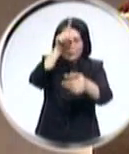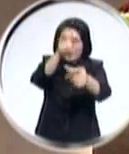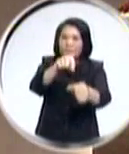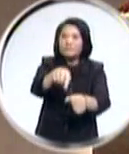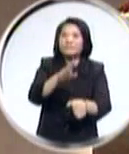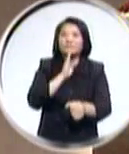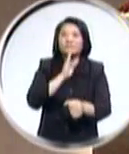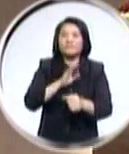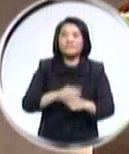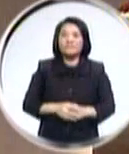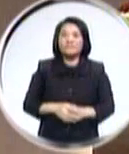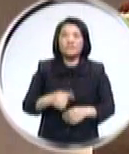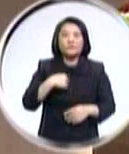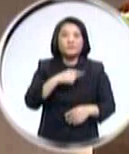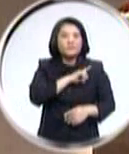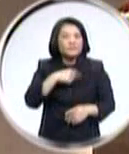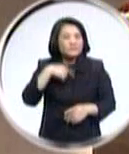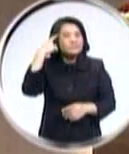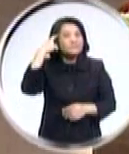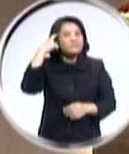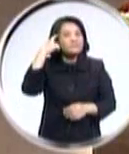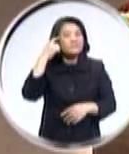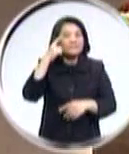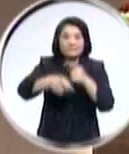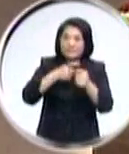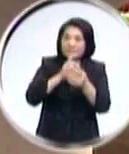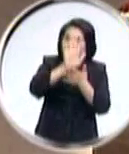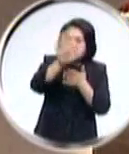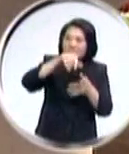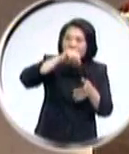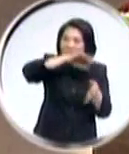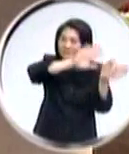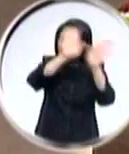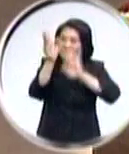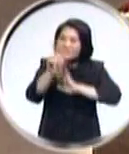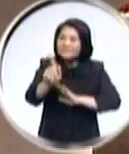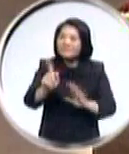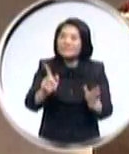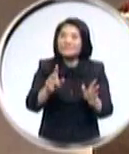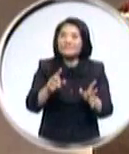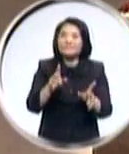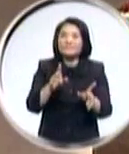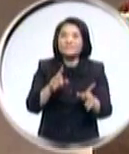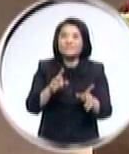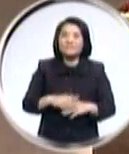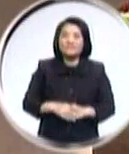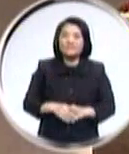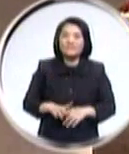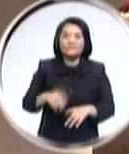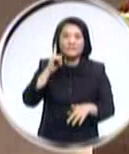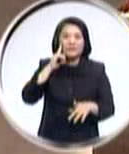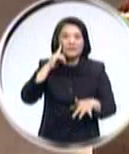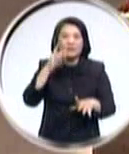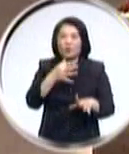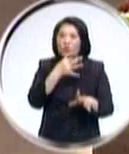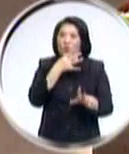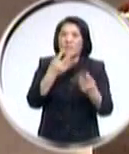景。在我的心目中，十年后的台湾的图像是一个不畏惧大风大